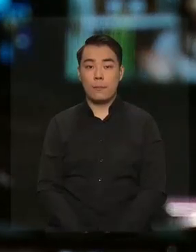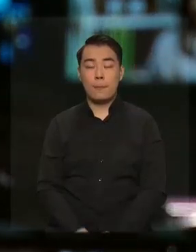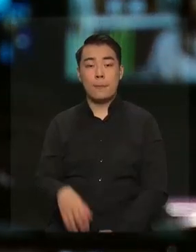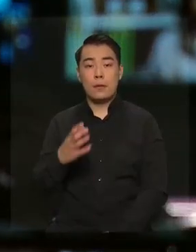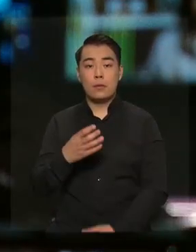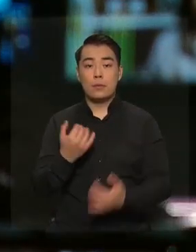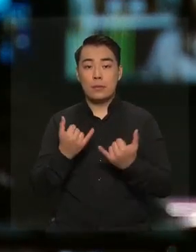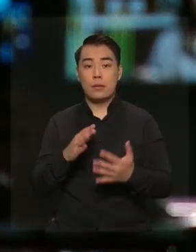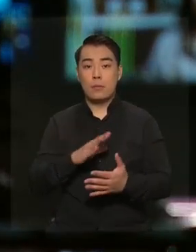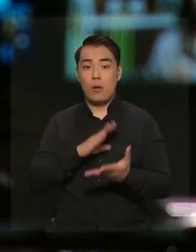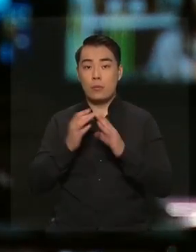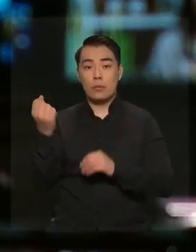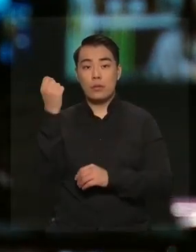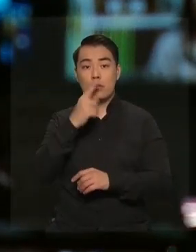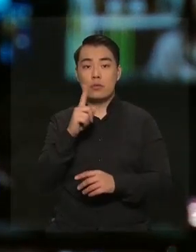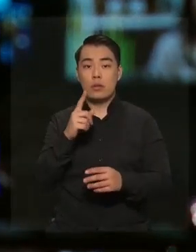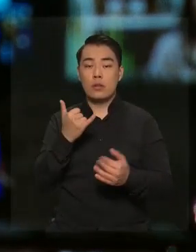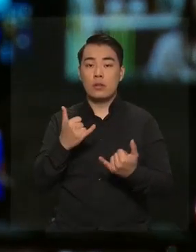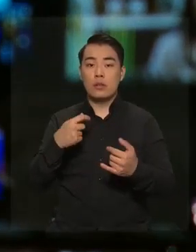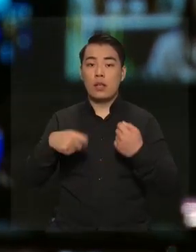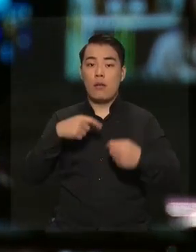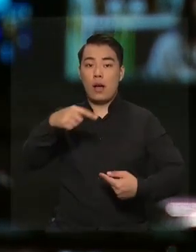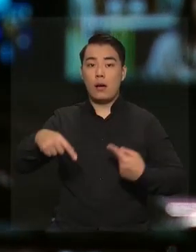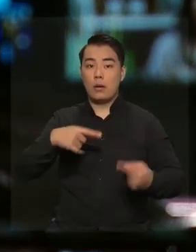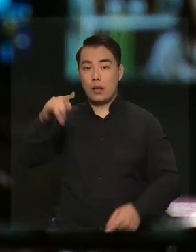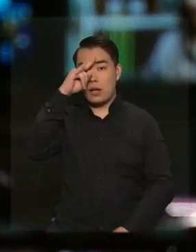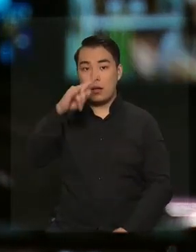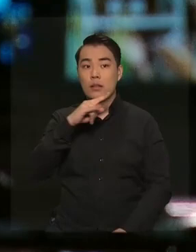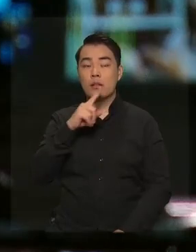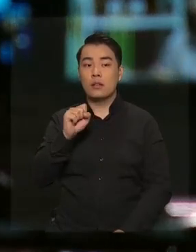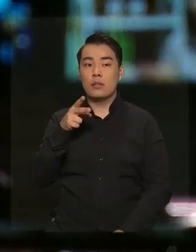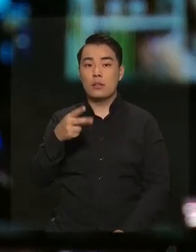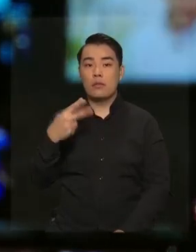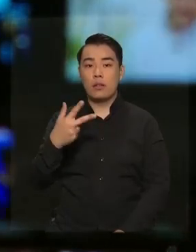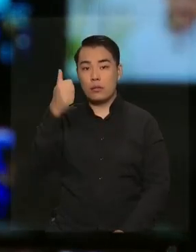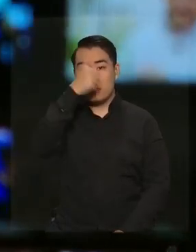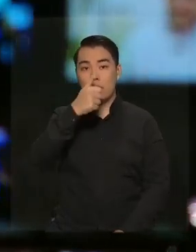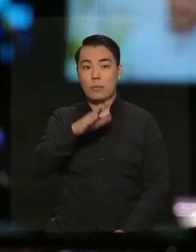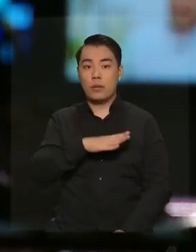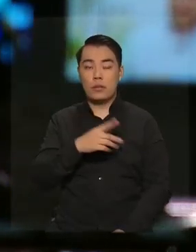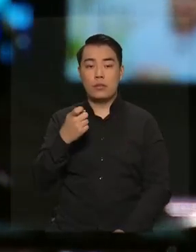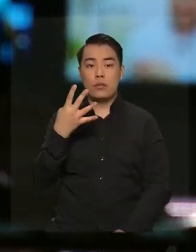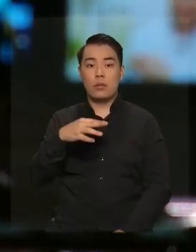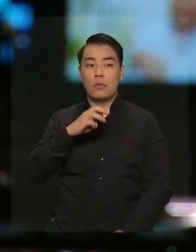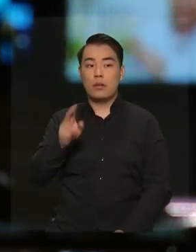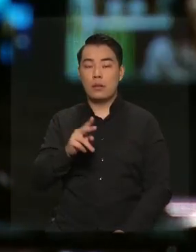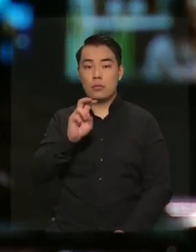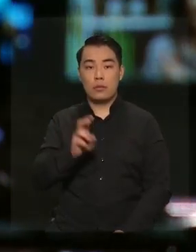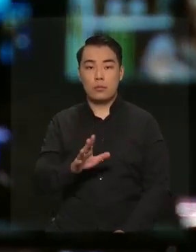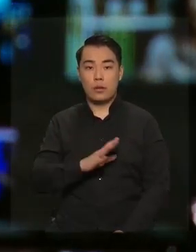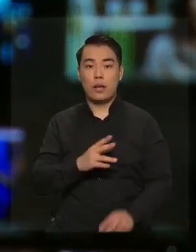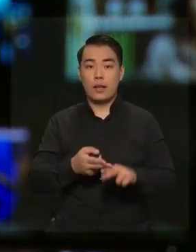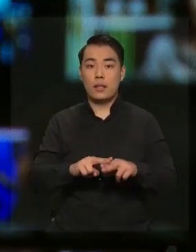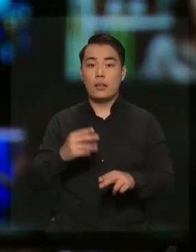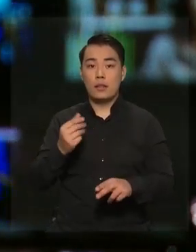А между тем, сегодня стало известно, что внешний товарооборот Казахстана за 2023 год составил 140 миллиардов долларов. Эту